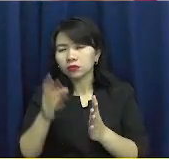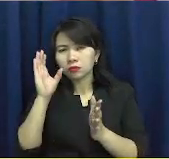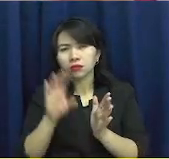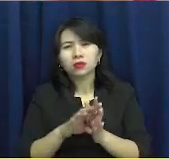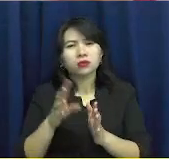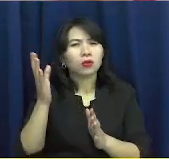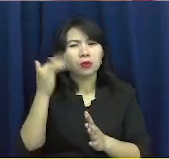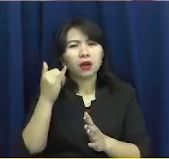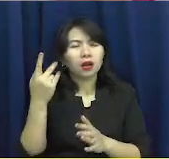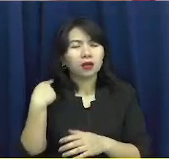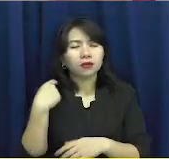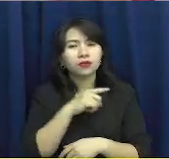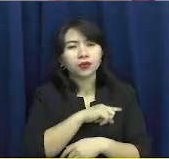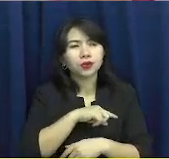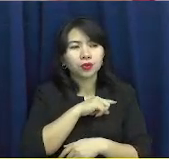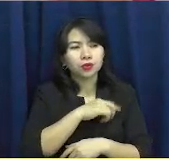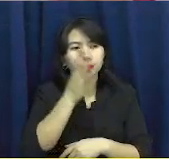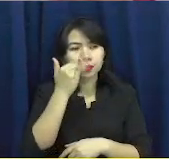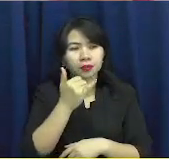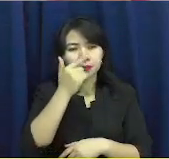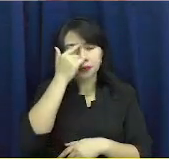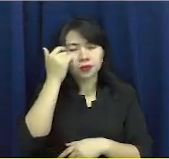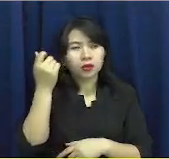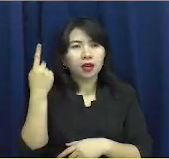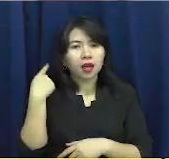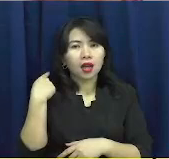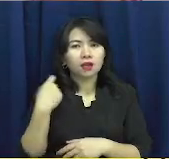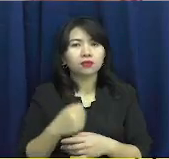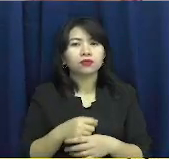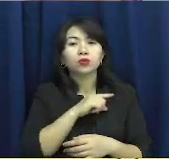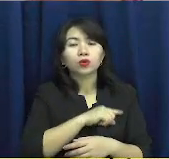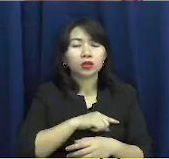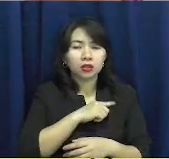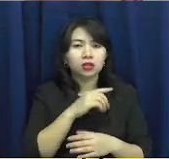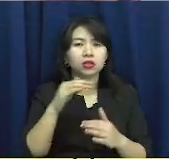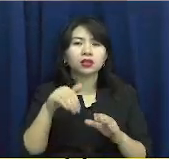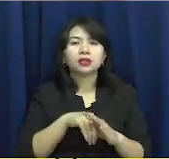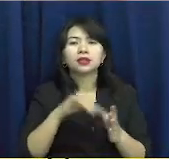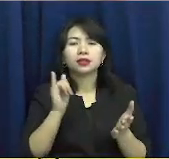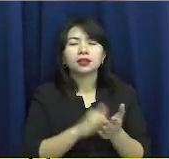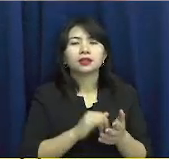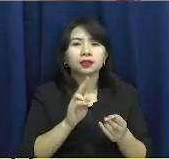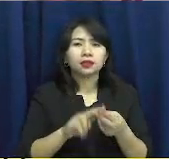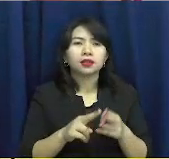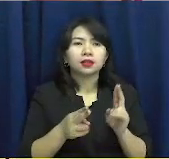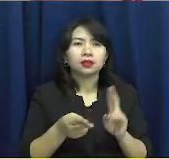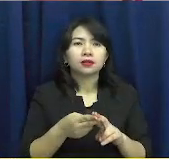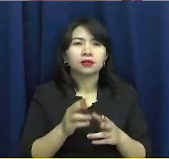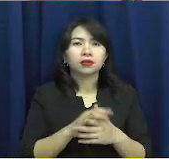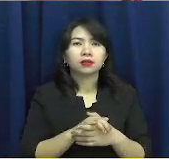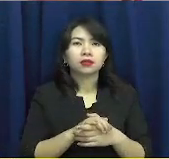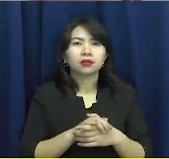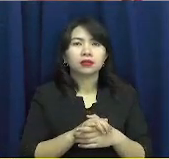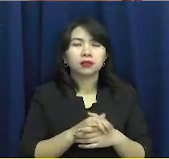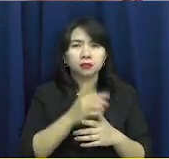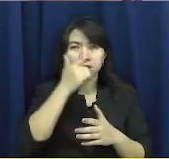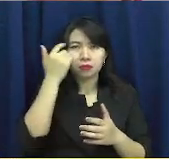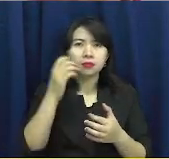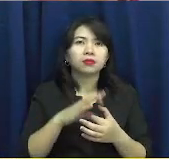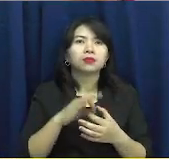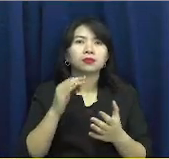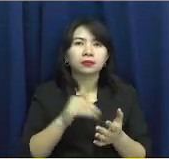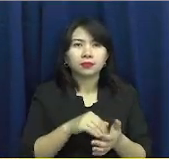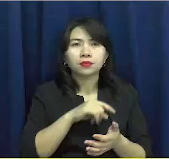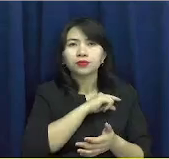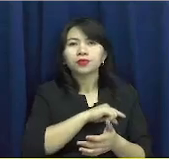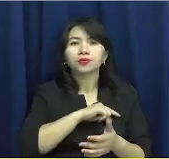quantity? Kasi alam kong merong quality doon sa quantity na yon. O ba't nagkaroon rather ng quantity? Because of the quality. Yeah. Na